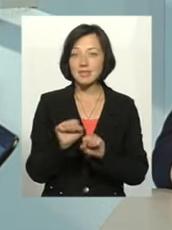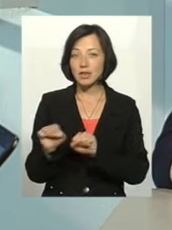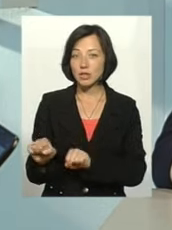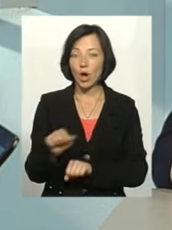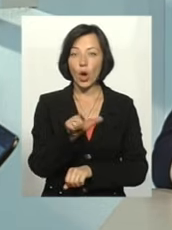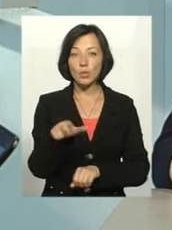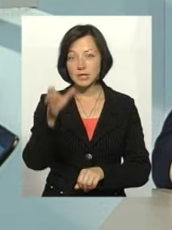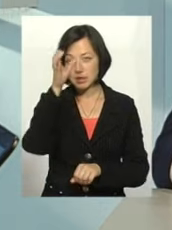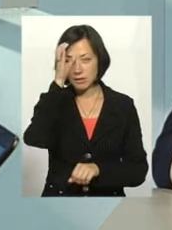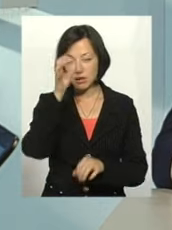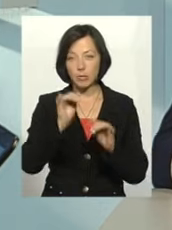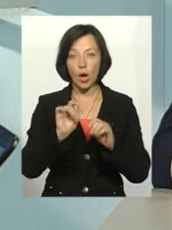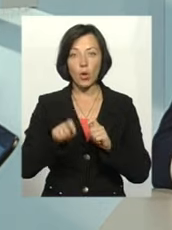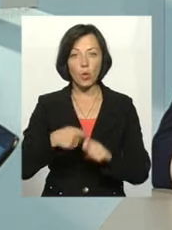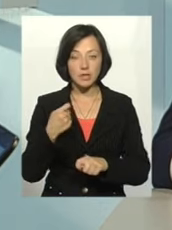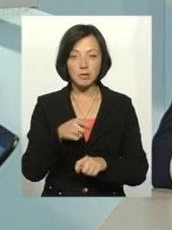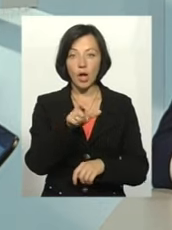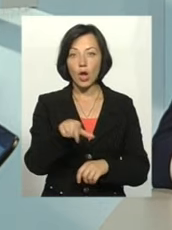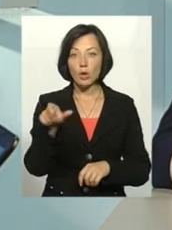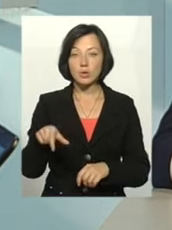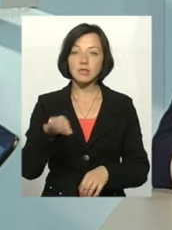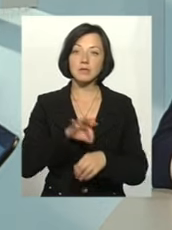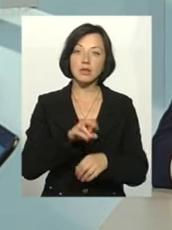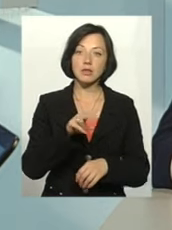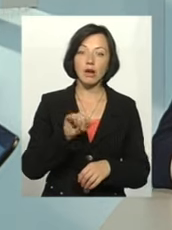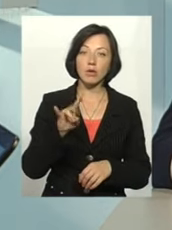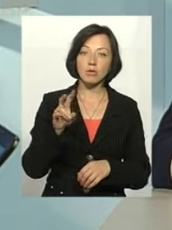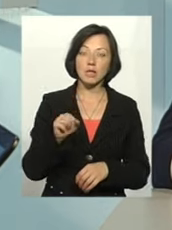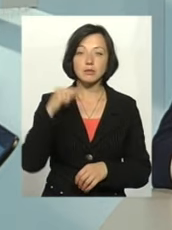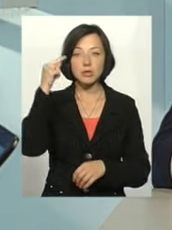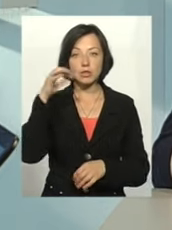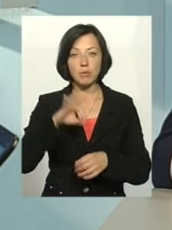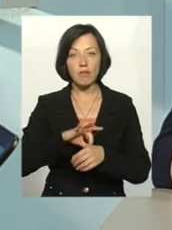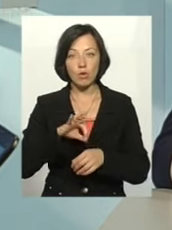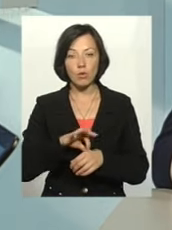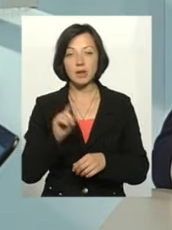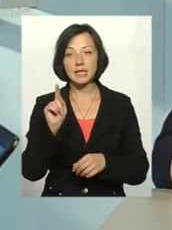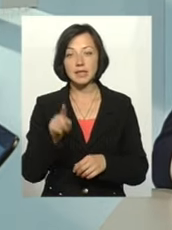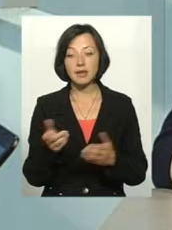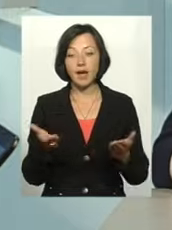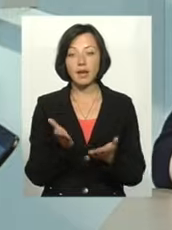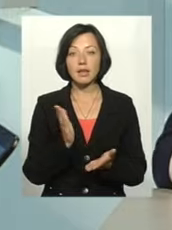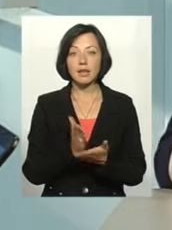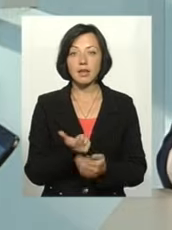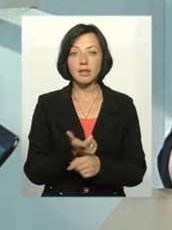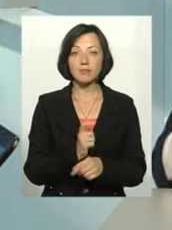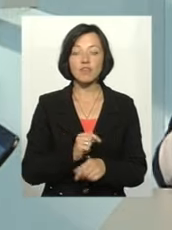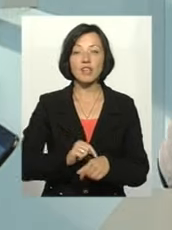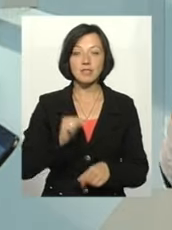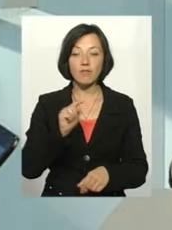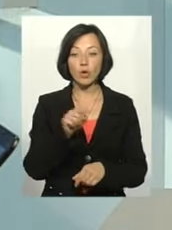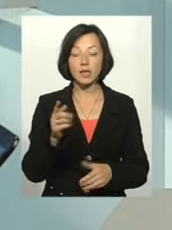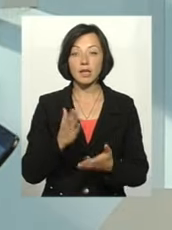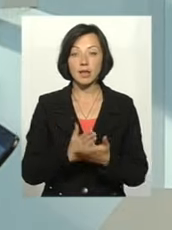люди з інтелектуальними розладами, люди із синдромом Дауна, з психічними хворобами. Саме ті, які є найбільш вразливими, тому що вони